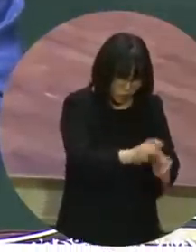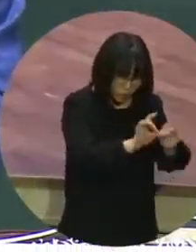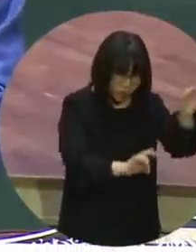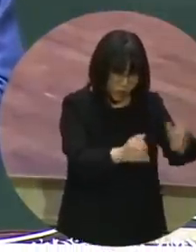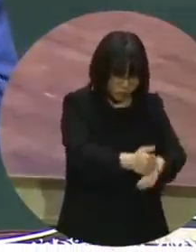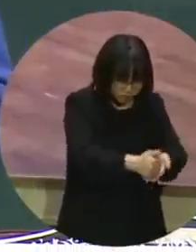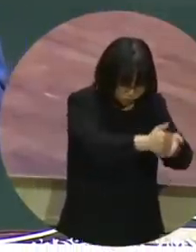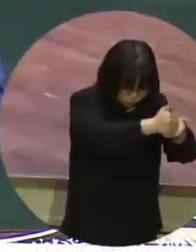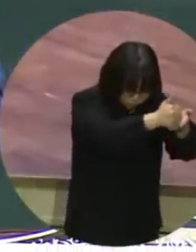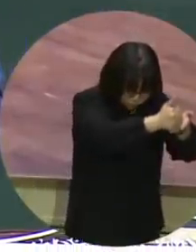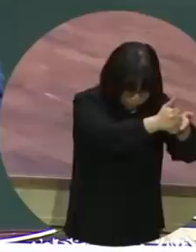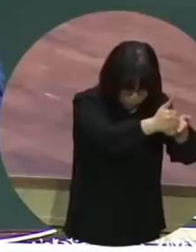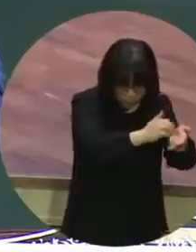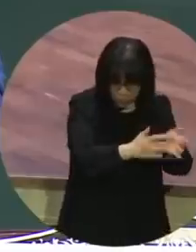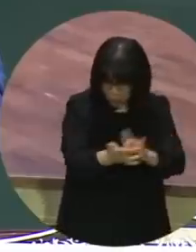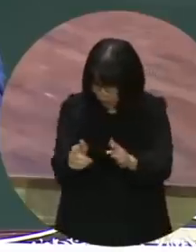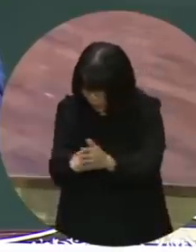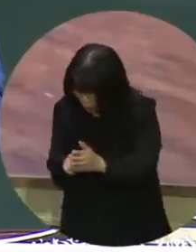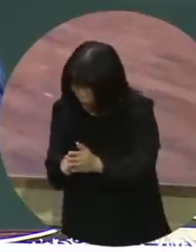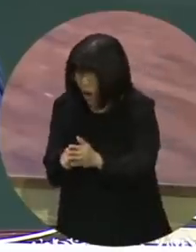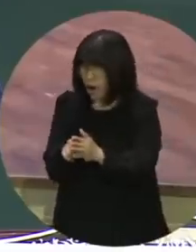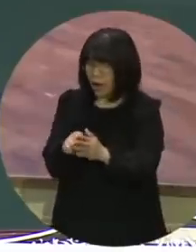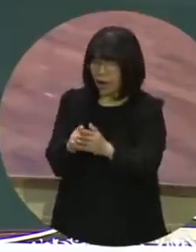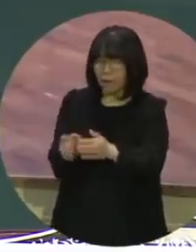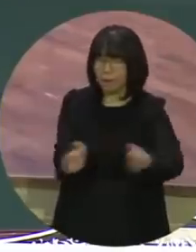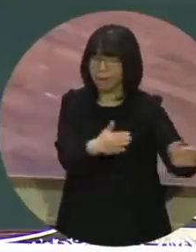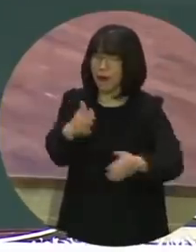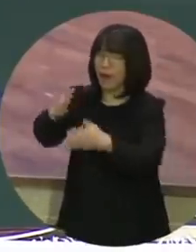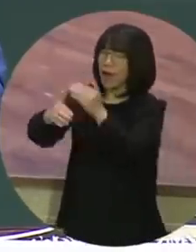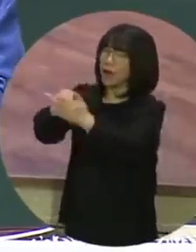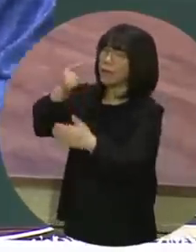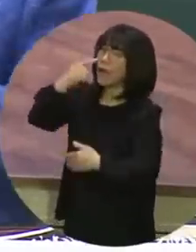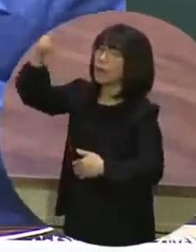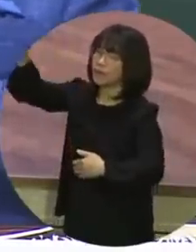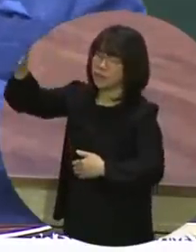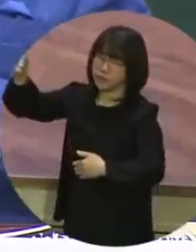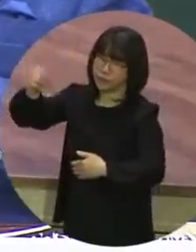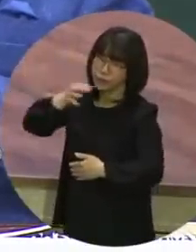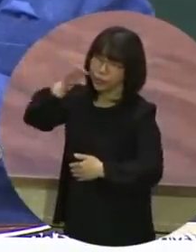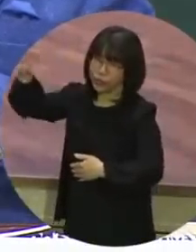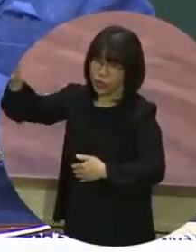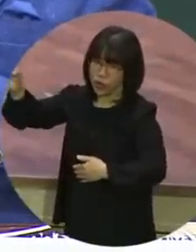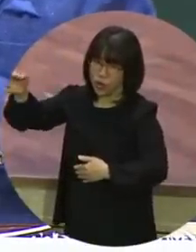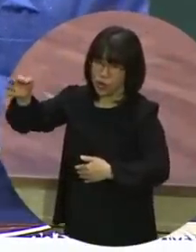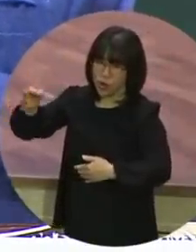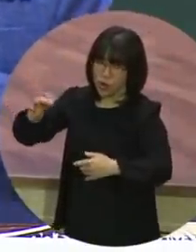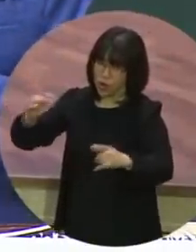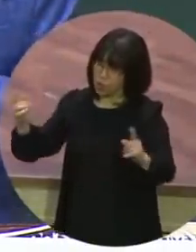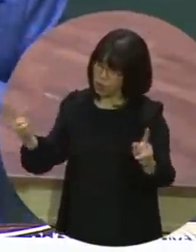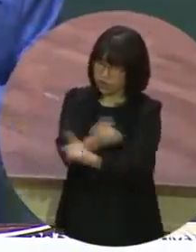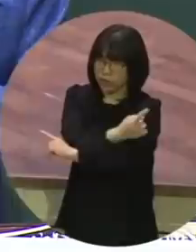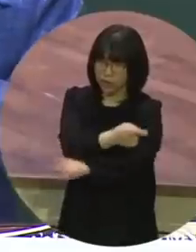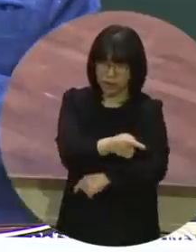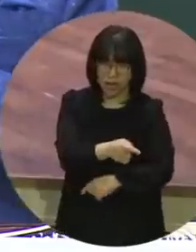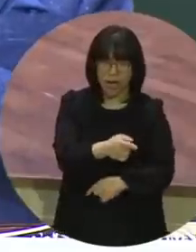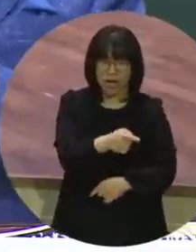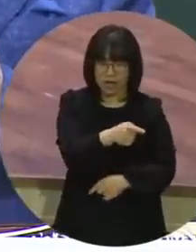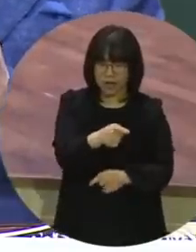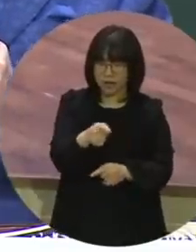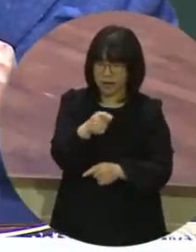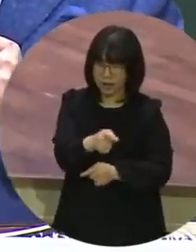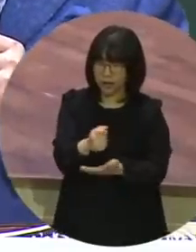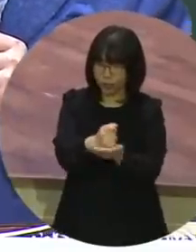아버지 하나님 이런다니까. 예수 영접했기 때문에 그 길이 열렸단 말이요. 그 사람 기도 들어주신단